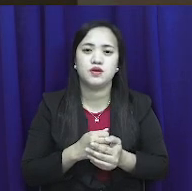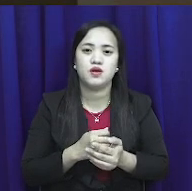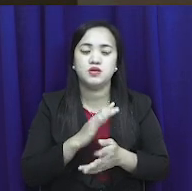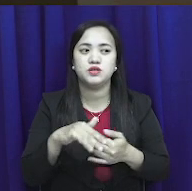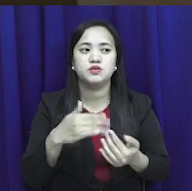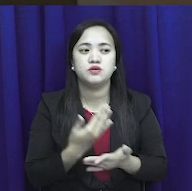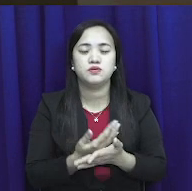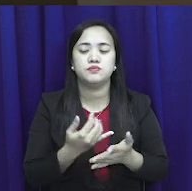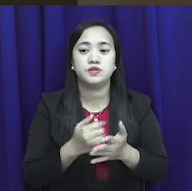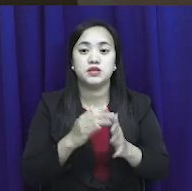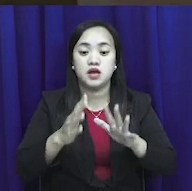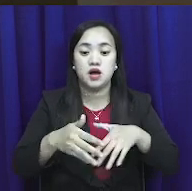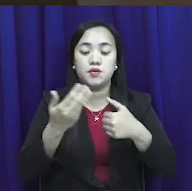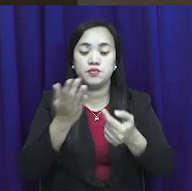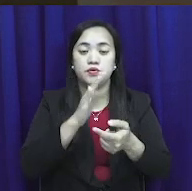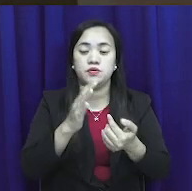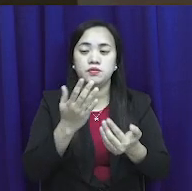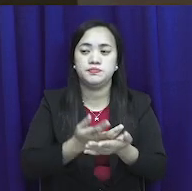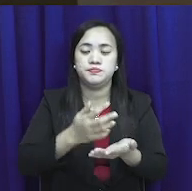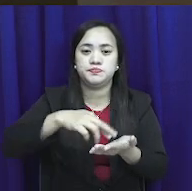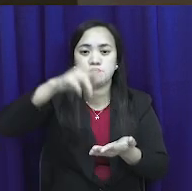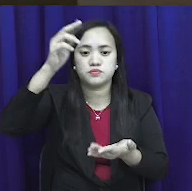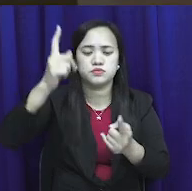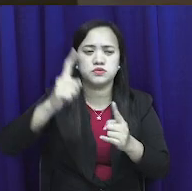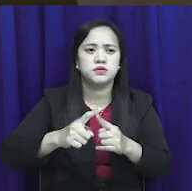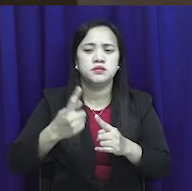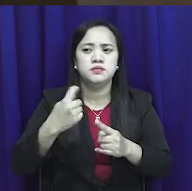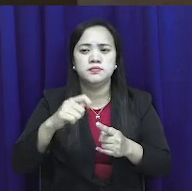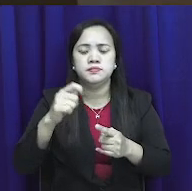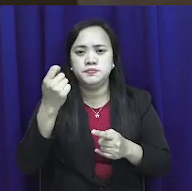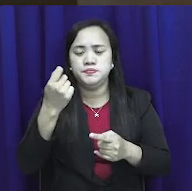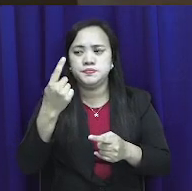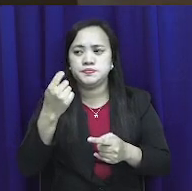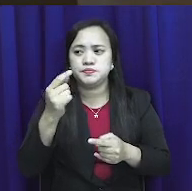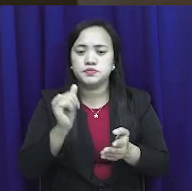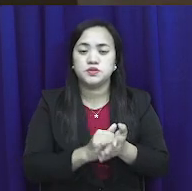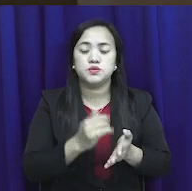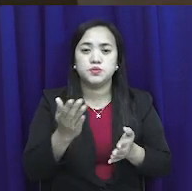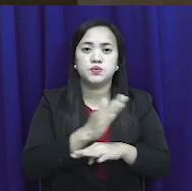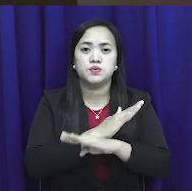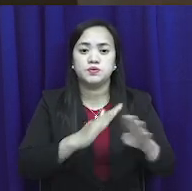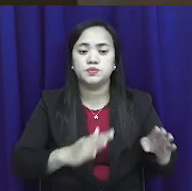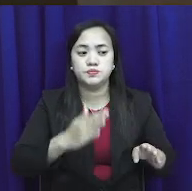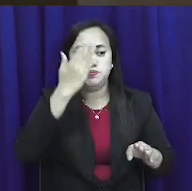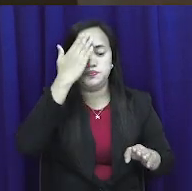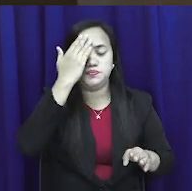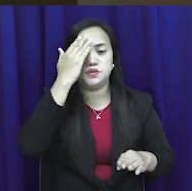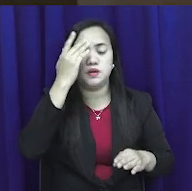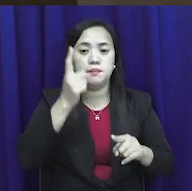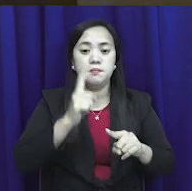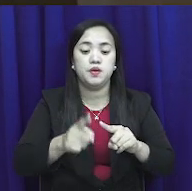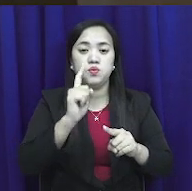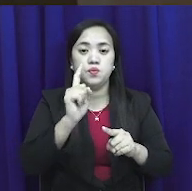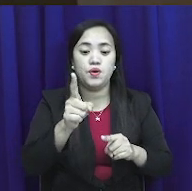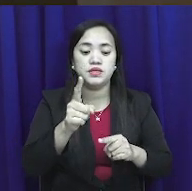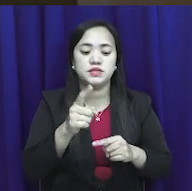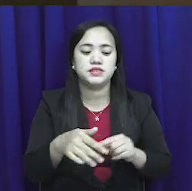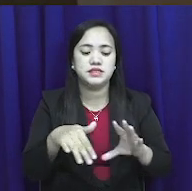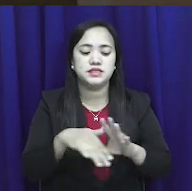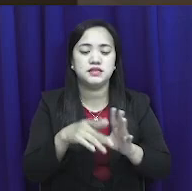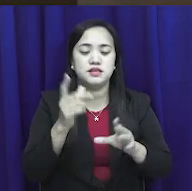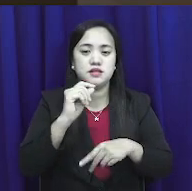ka ni-raid up ah to the point na ah hindi mo alam pero once you are in the